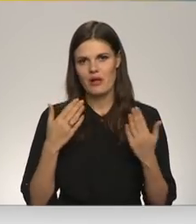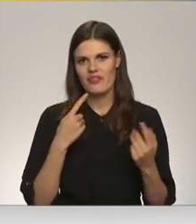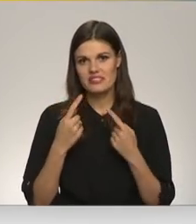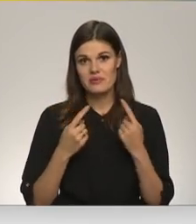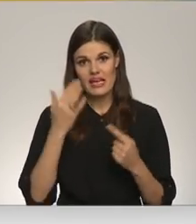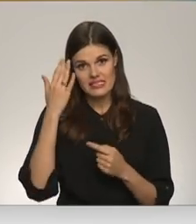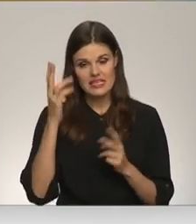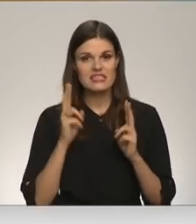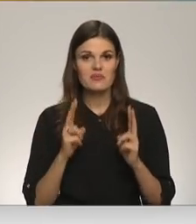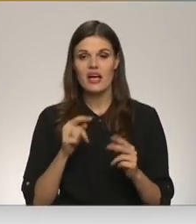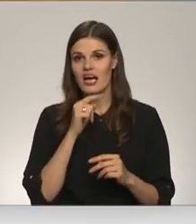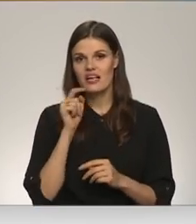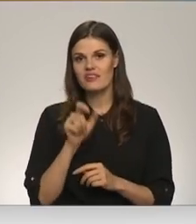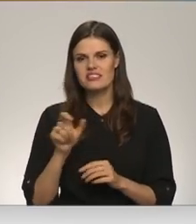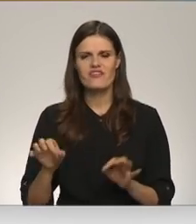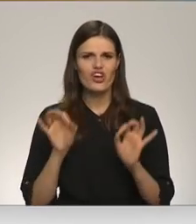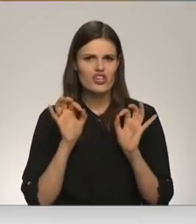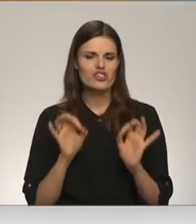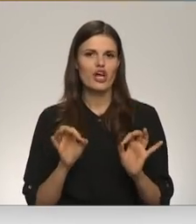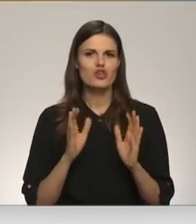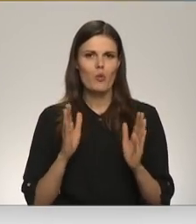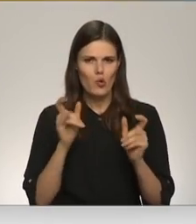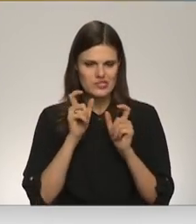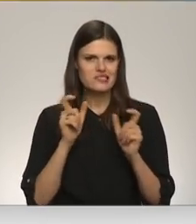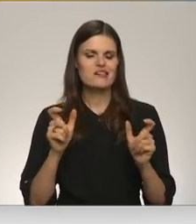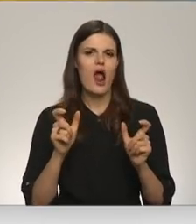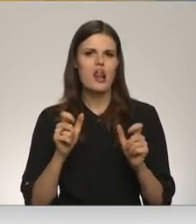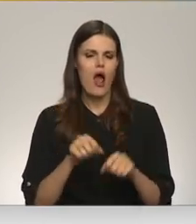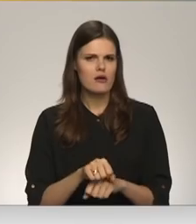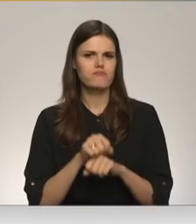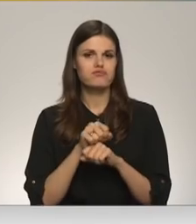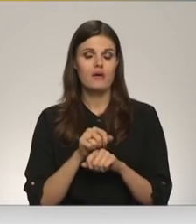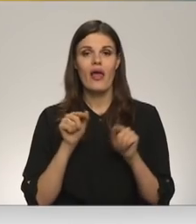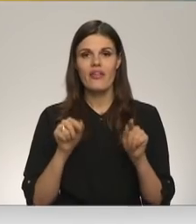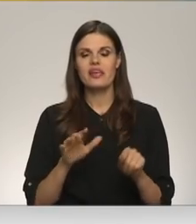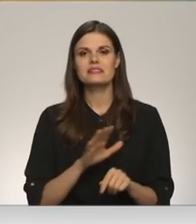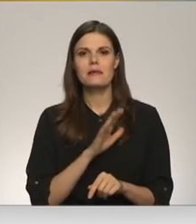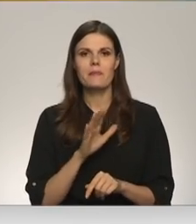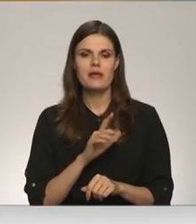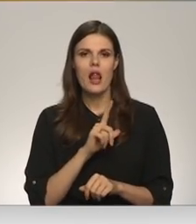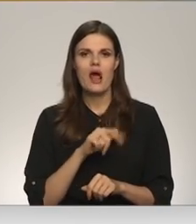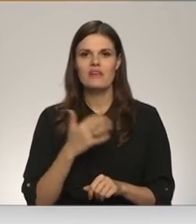Paldies. Cerēsim, ka Krievijas cilvēki tiešām kļūs skaļāki. Paldies. Tas tātad bija Latvijas